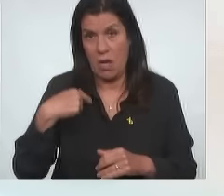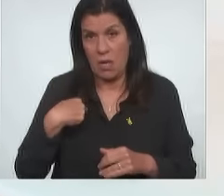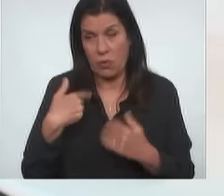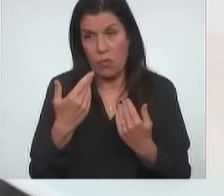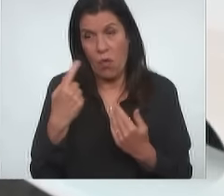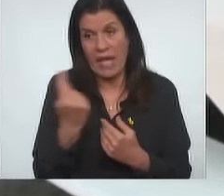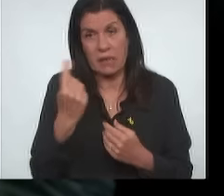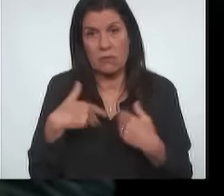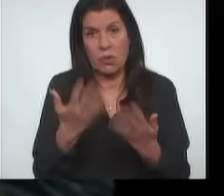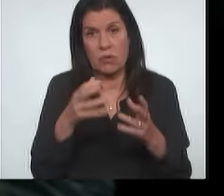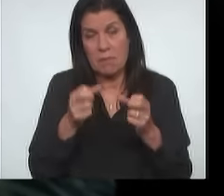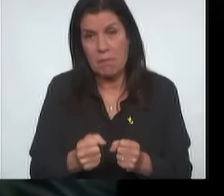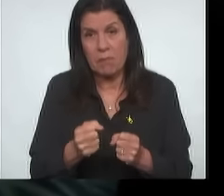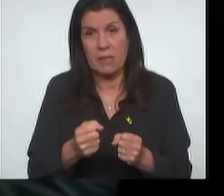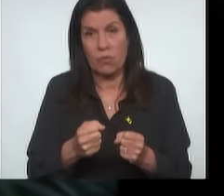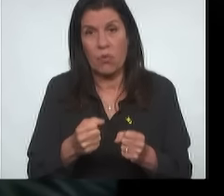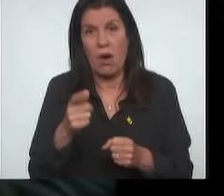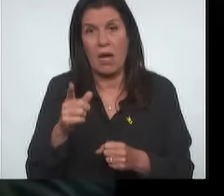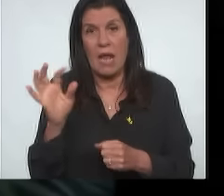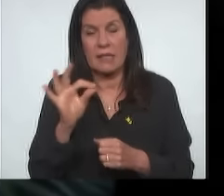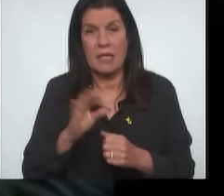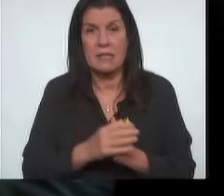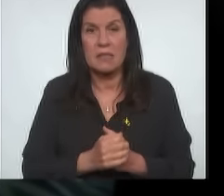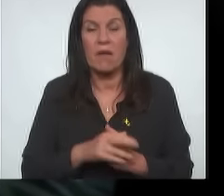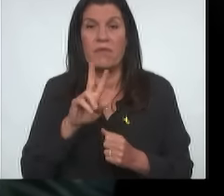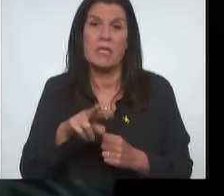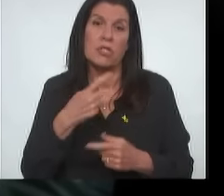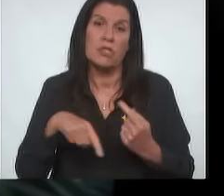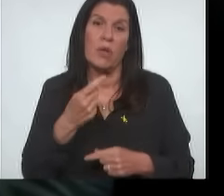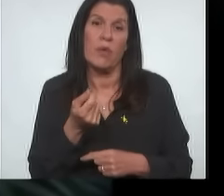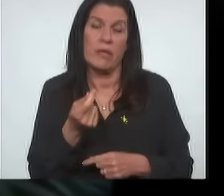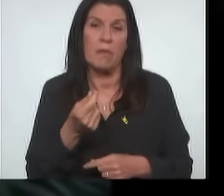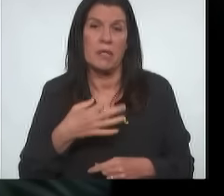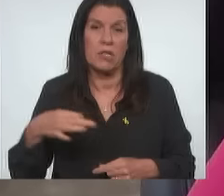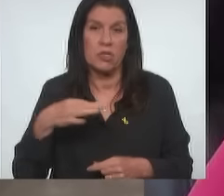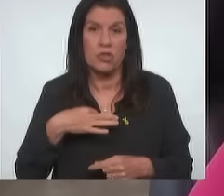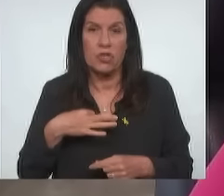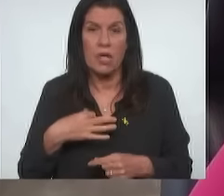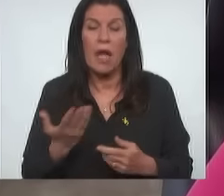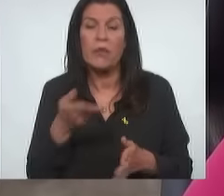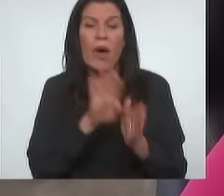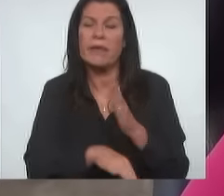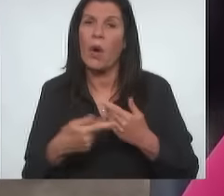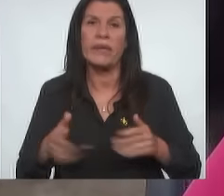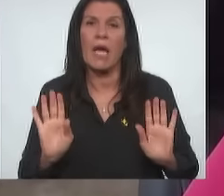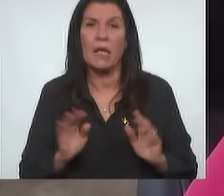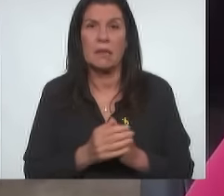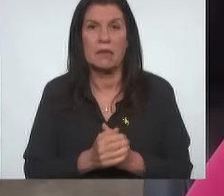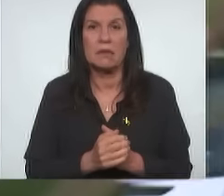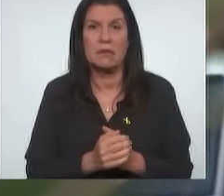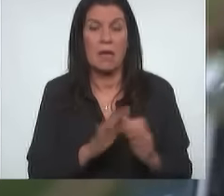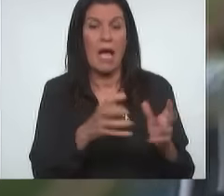הסדר עם טסלה שהם נותנים, שיש לנו את המחיר שאנחנו מתמחרים, הביטוח, פשוט אין עליו הנחות. חברות הביטוח יכולות להעלות